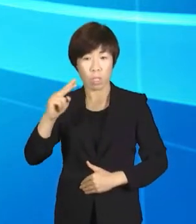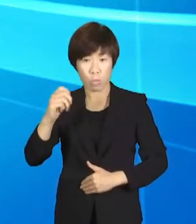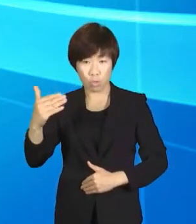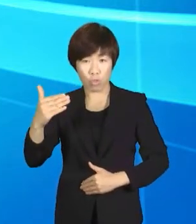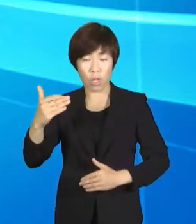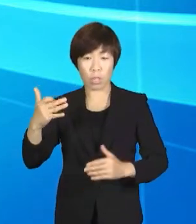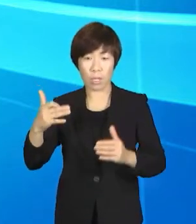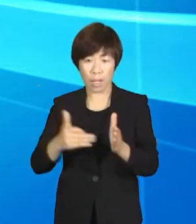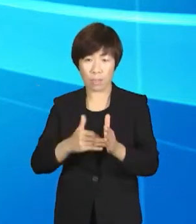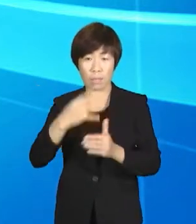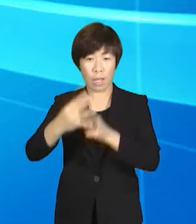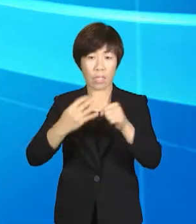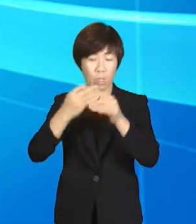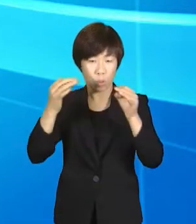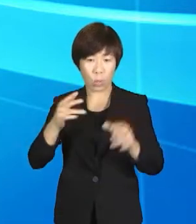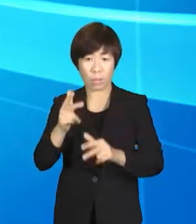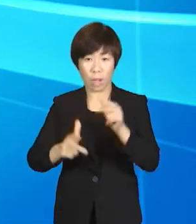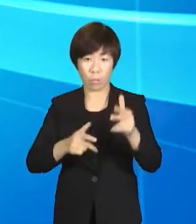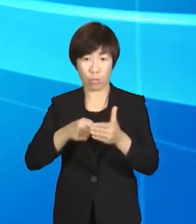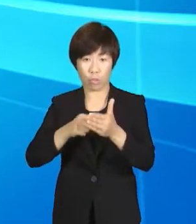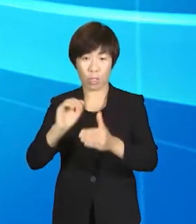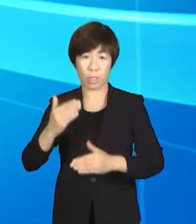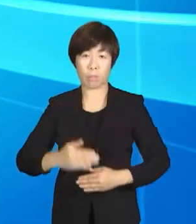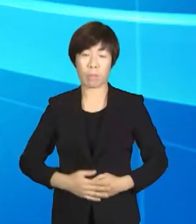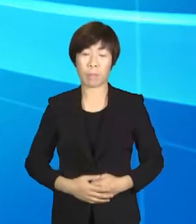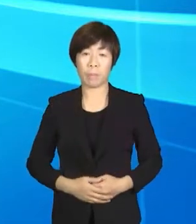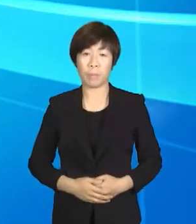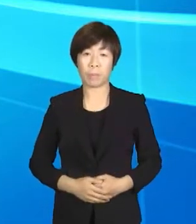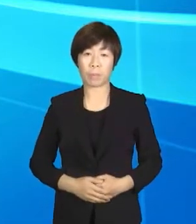2019년까지 4년간 해당 개발 사업을 추진합니다.